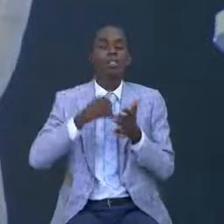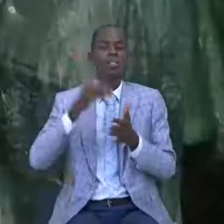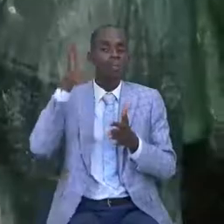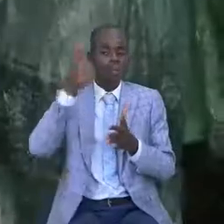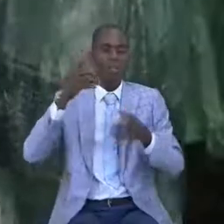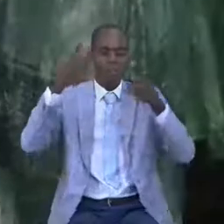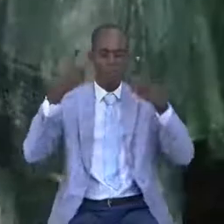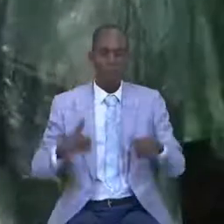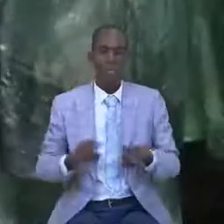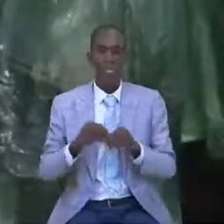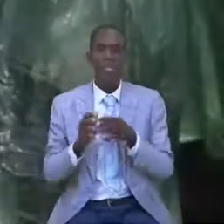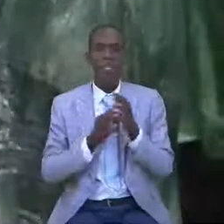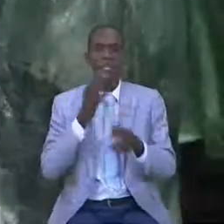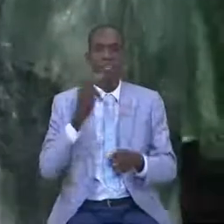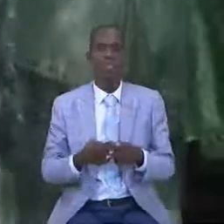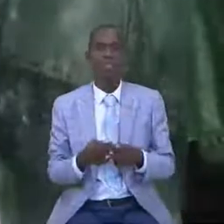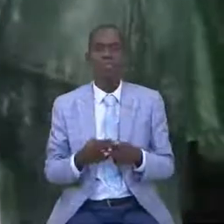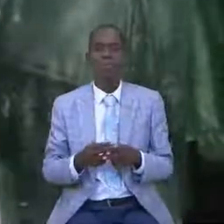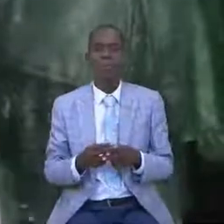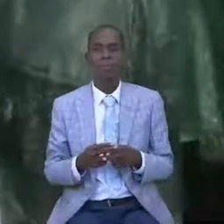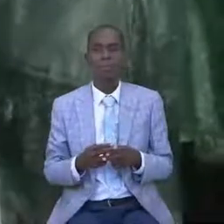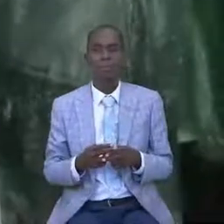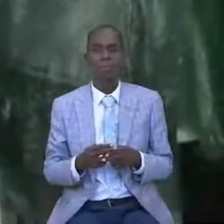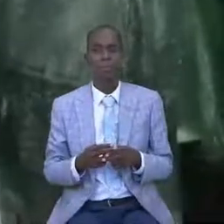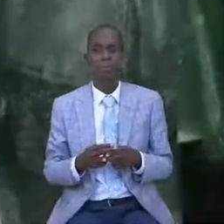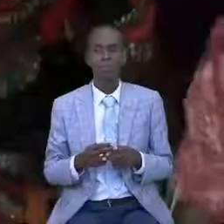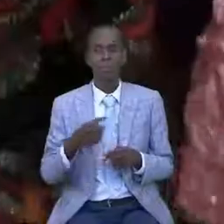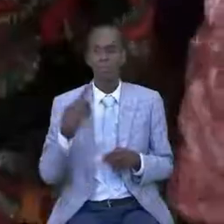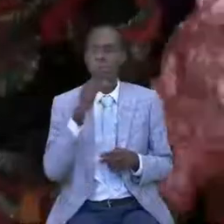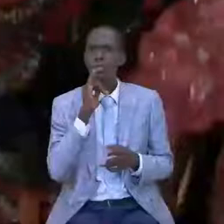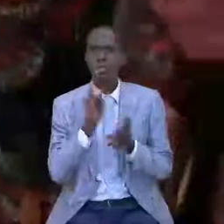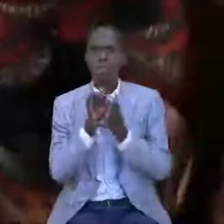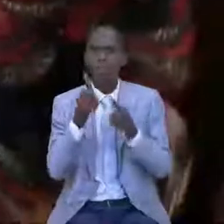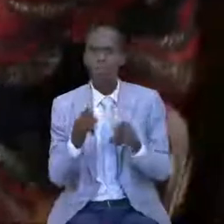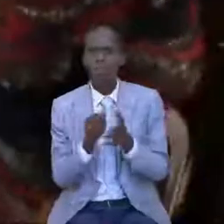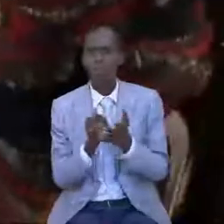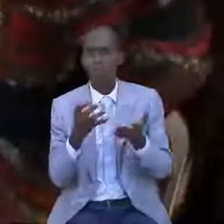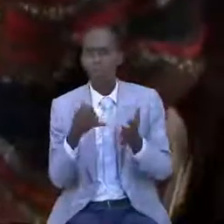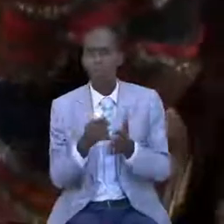pour marcher et louer Dieu, il en sera ainsi pour toi.